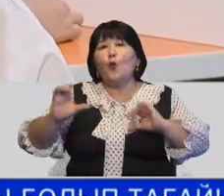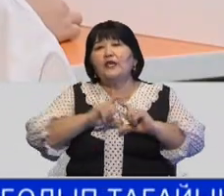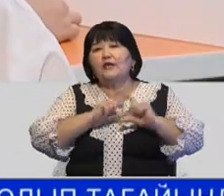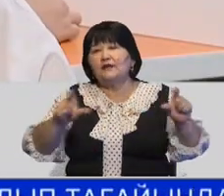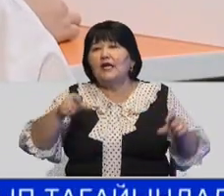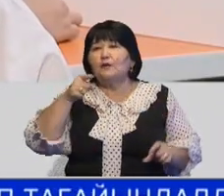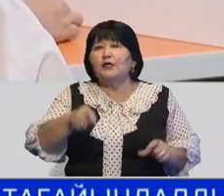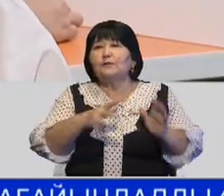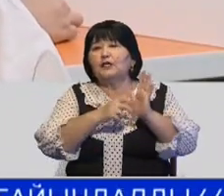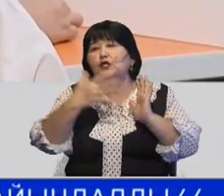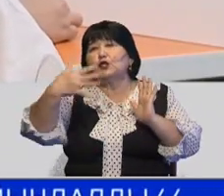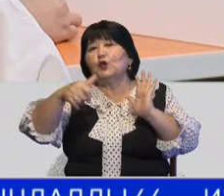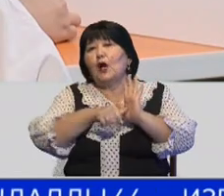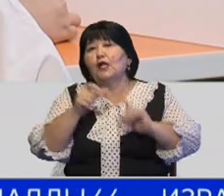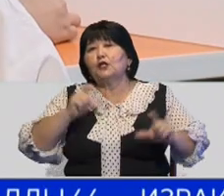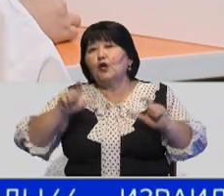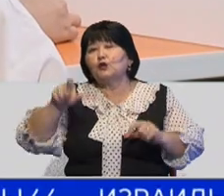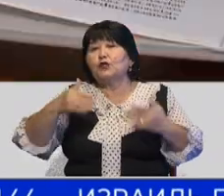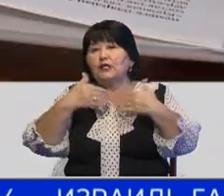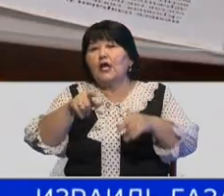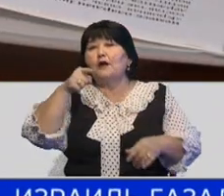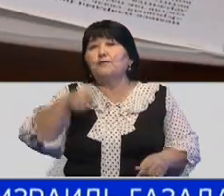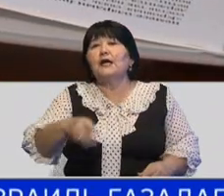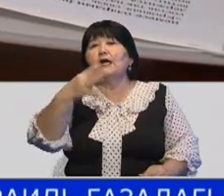университеттерді 1856 студент тәмамдап, оның